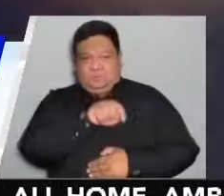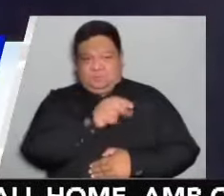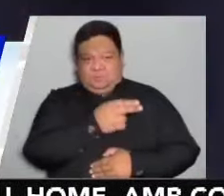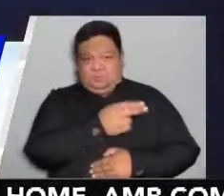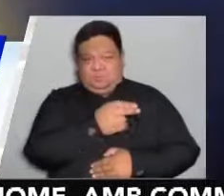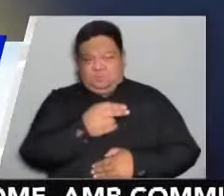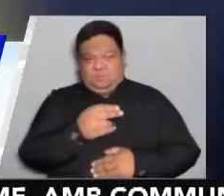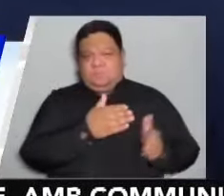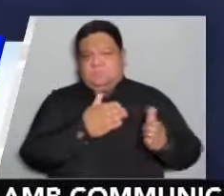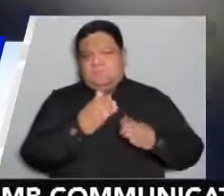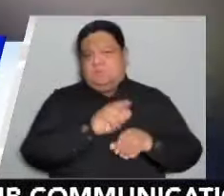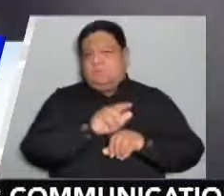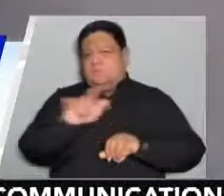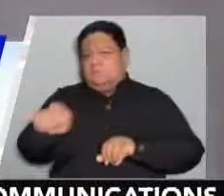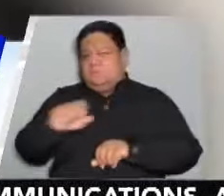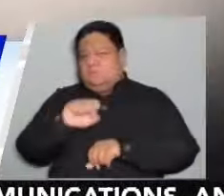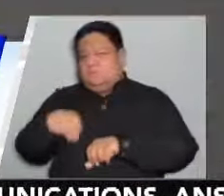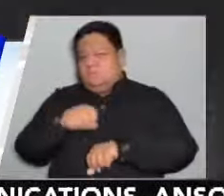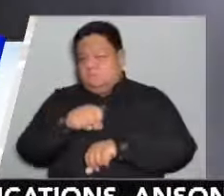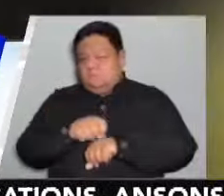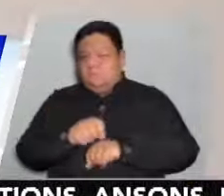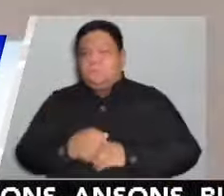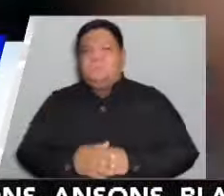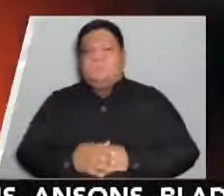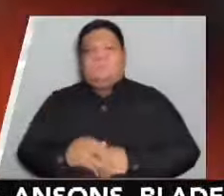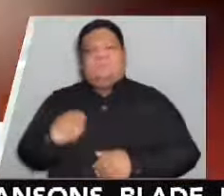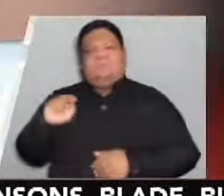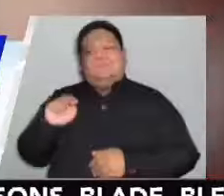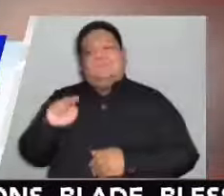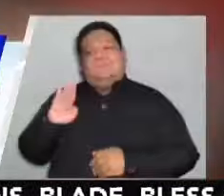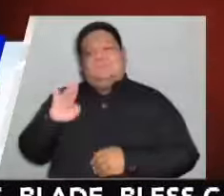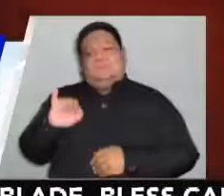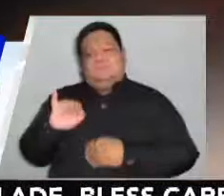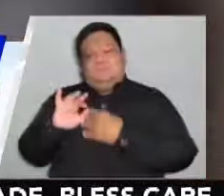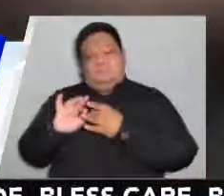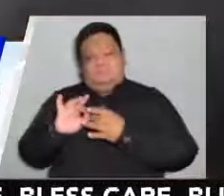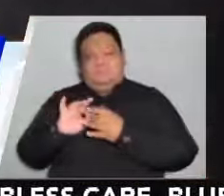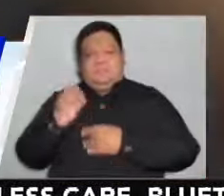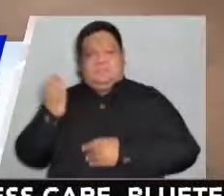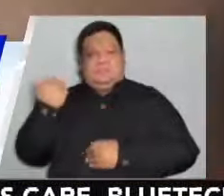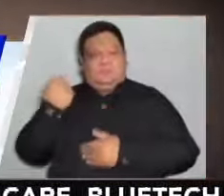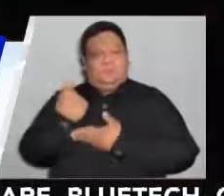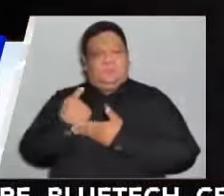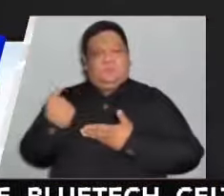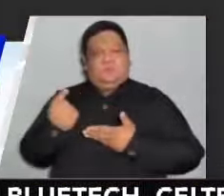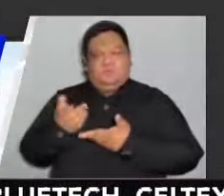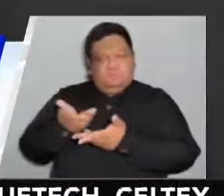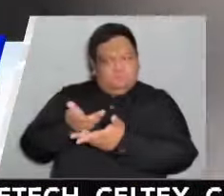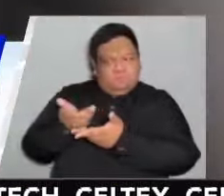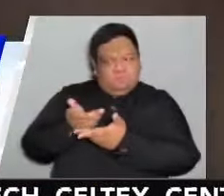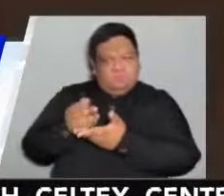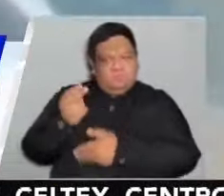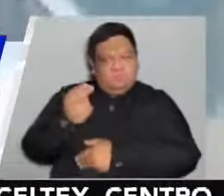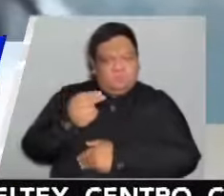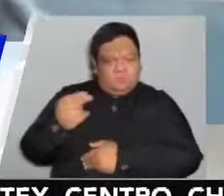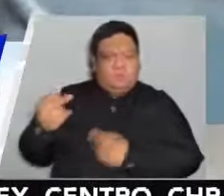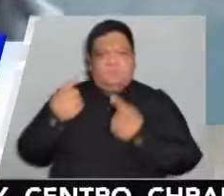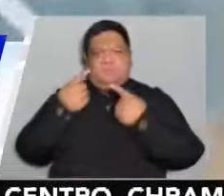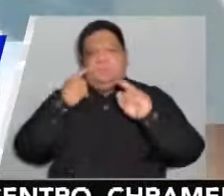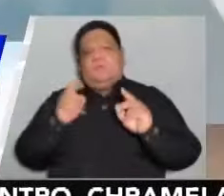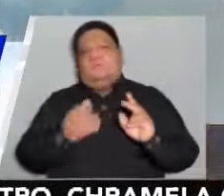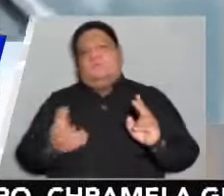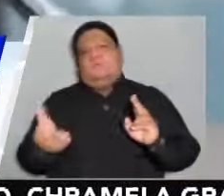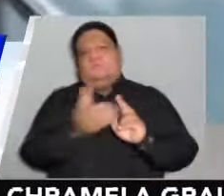sila nakipag-ugnayan sa Indonesia, kaya na-monitor at naharang sina Guo. Pinabalik sila sa Pilipinas dahil itinuturing